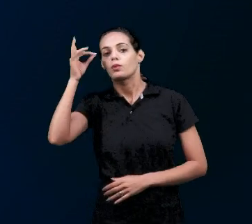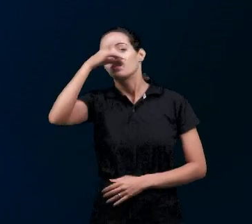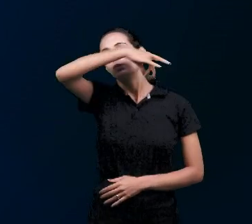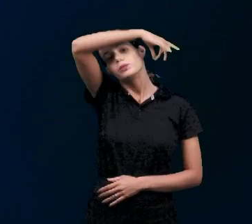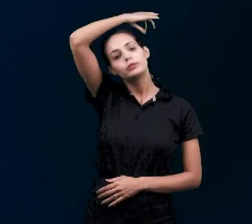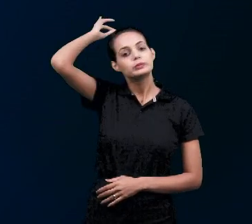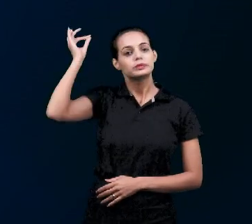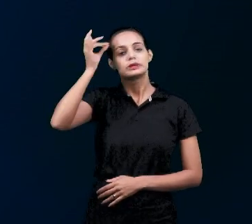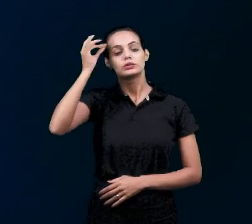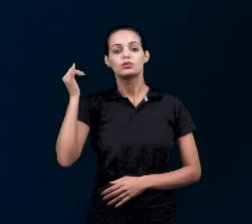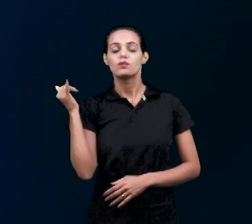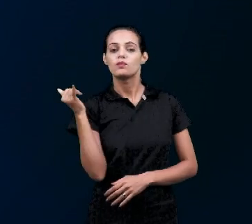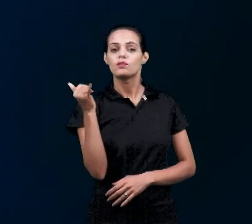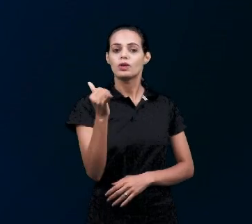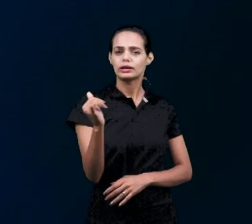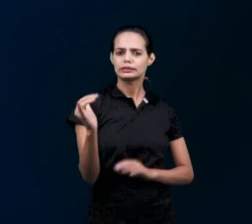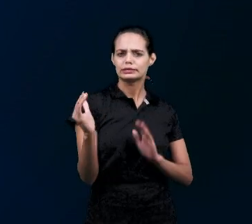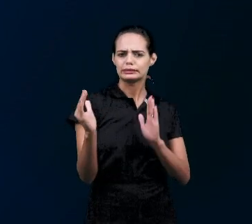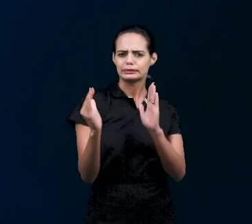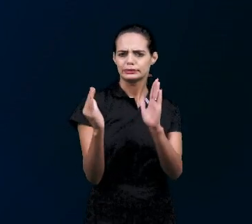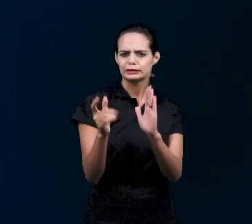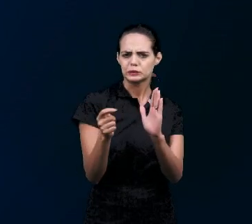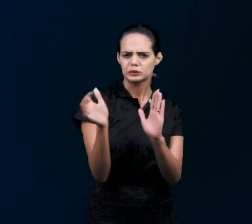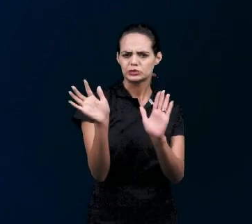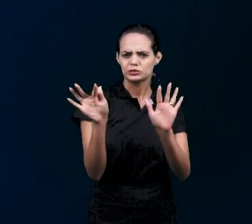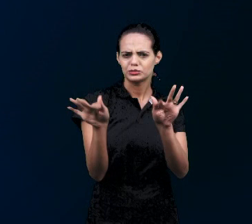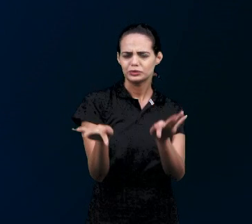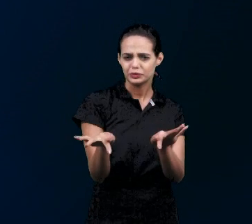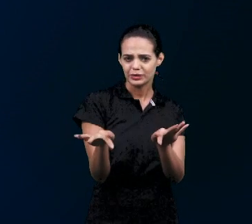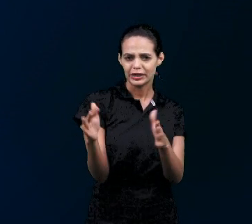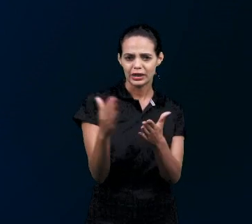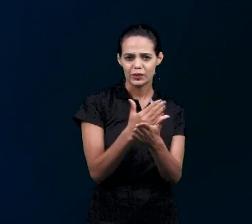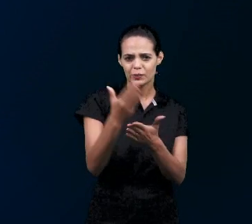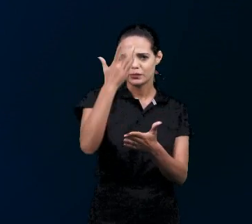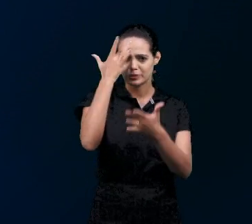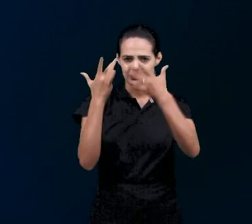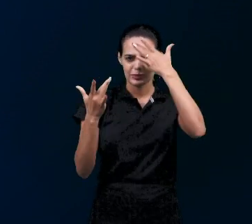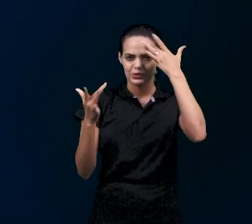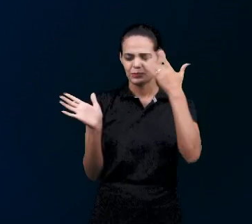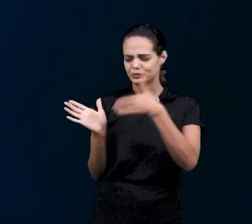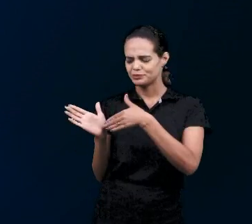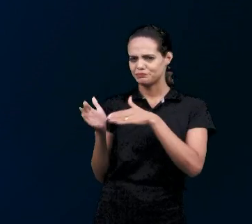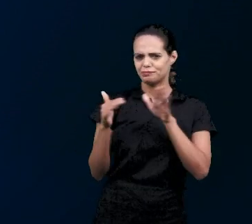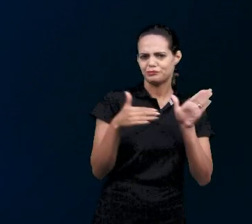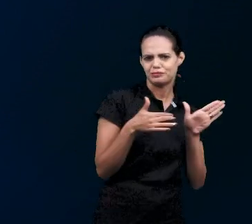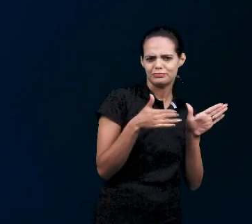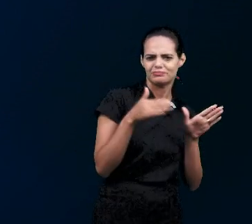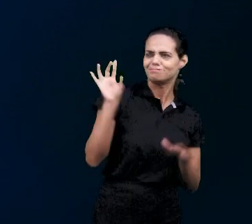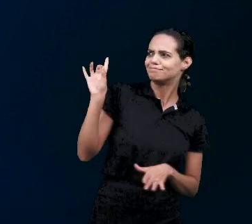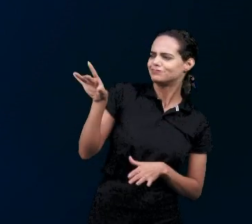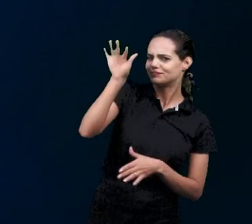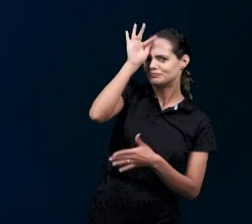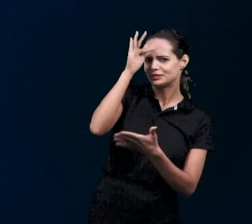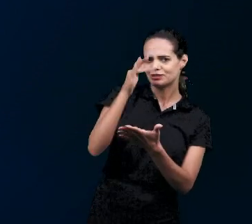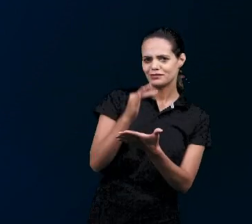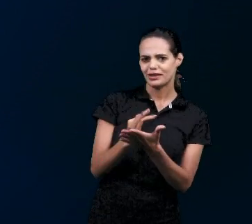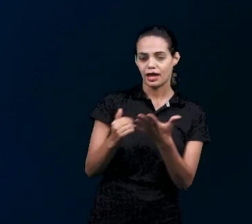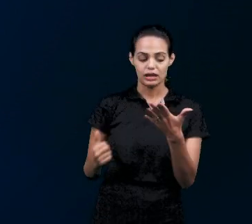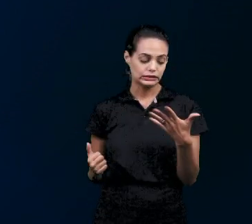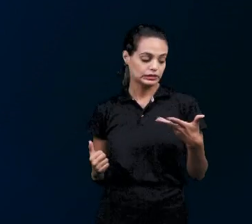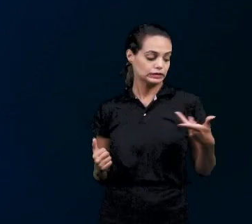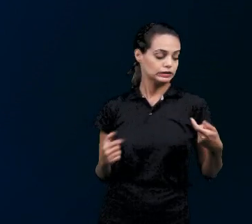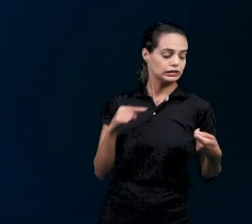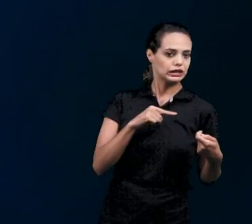dans les derniers temps, certains vont apostater de la foi, en prêtant oreille à des